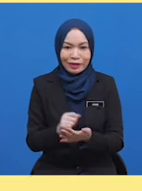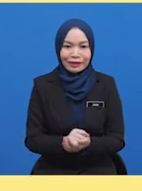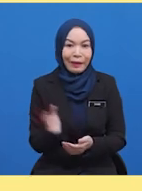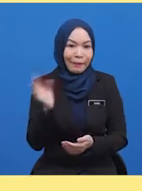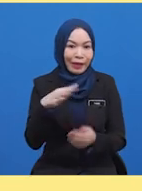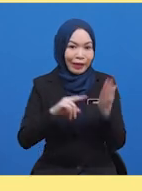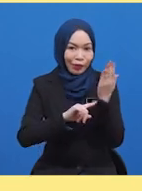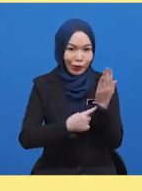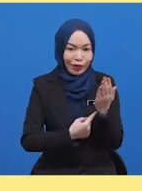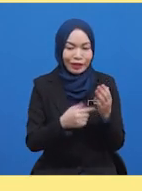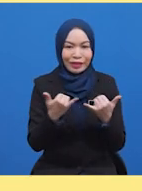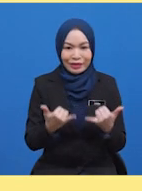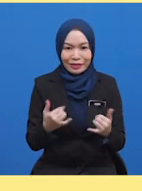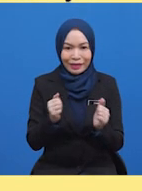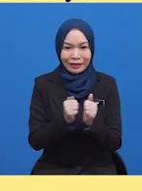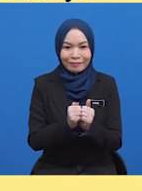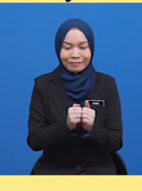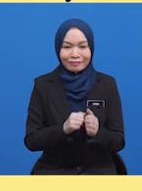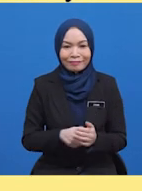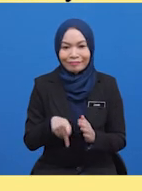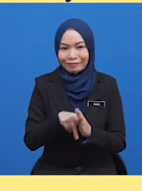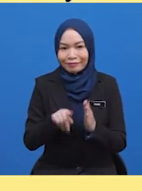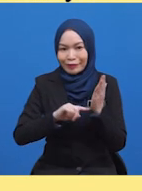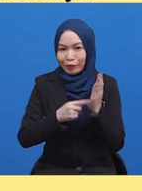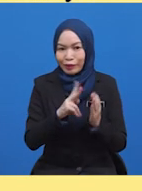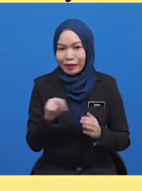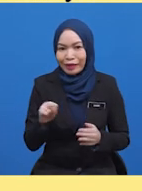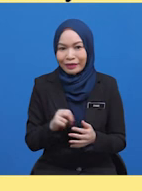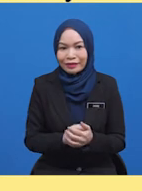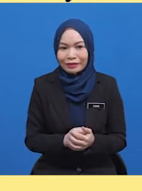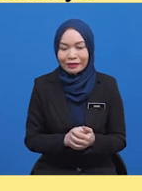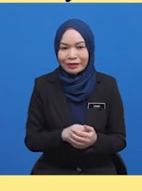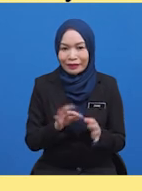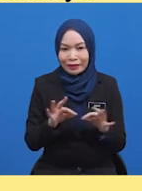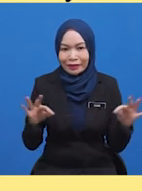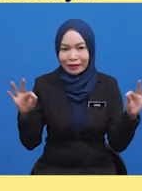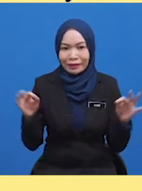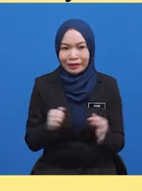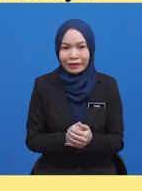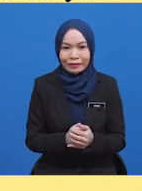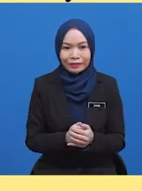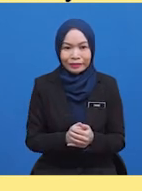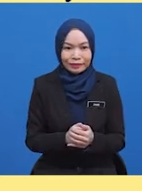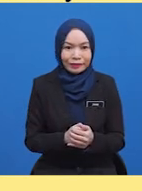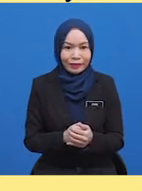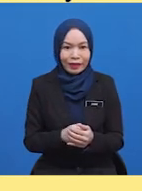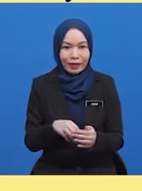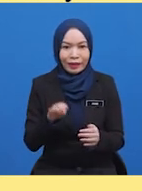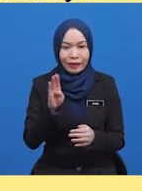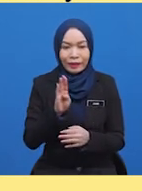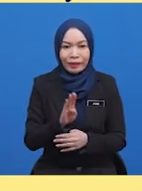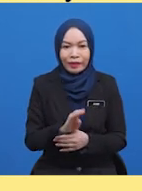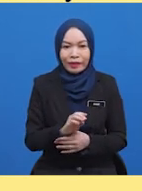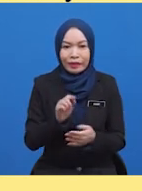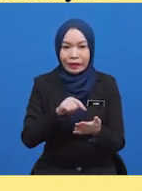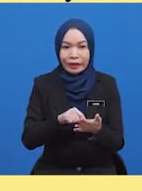sinopsis cerpen ini cerpen boat mengisahkan beruntung yang merupakan seorang